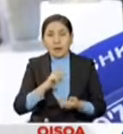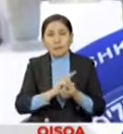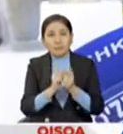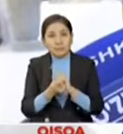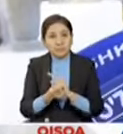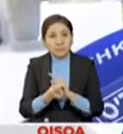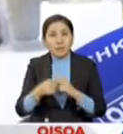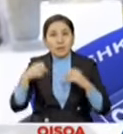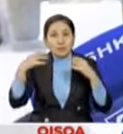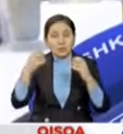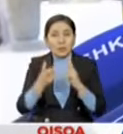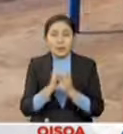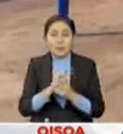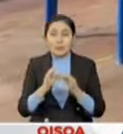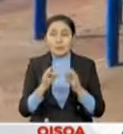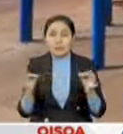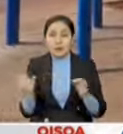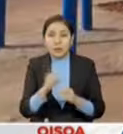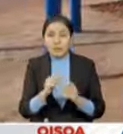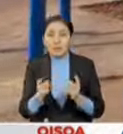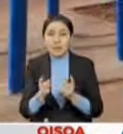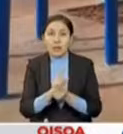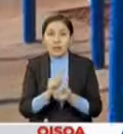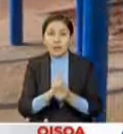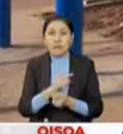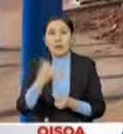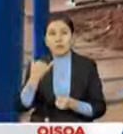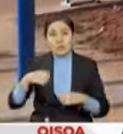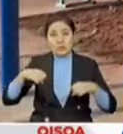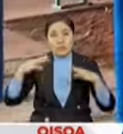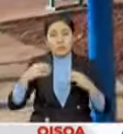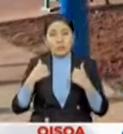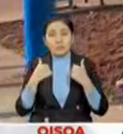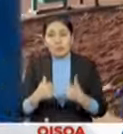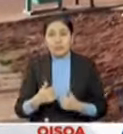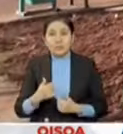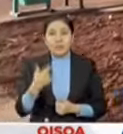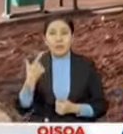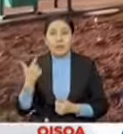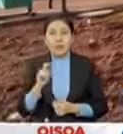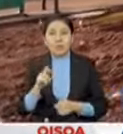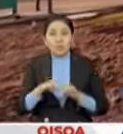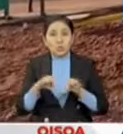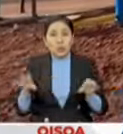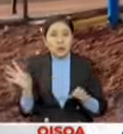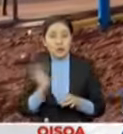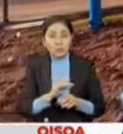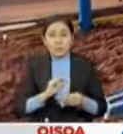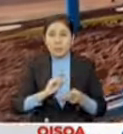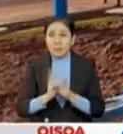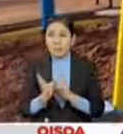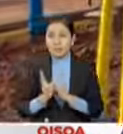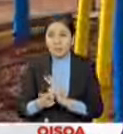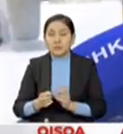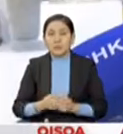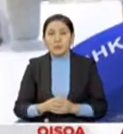almashtirishdi. Simlarni almashtirishdi. Svetlarimiz hozir yaxshi. Gaz trubalarini yengillashdi ancha.